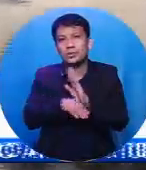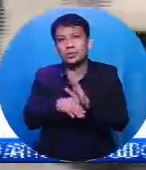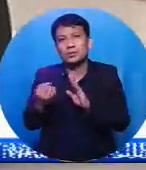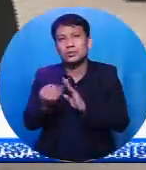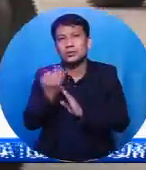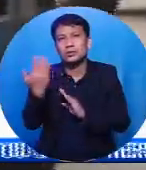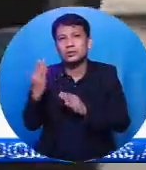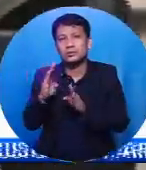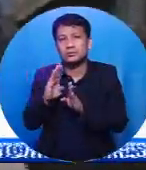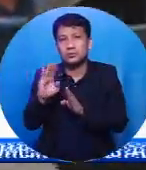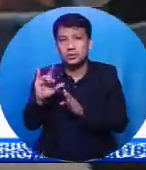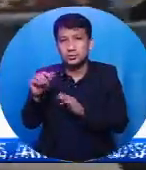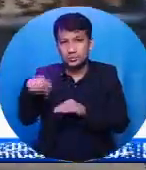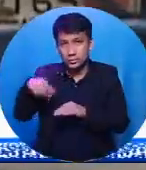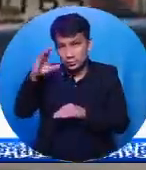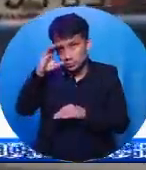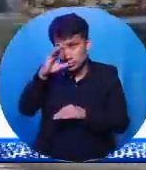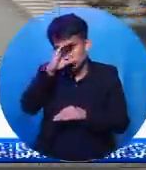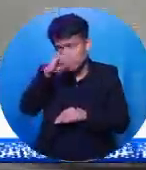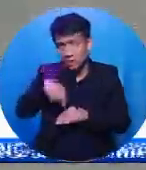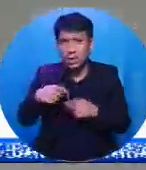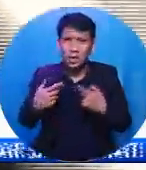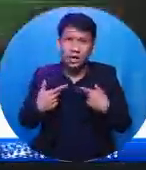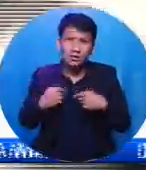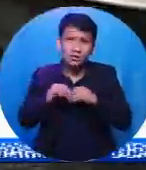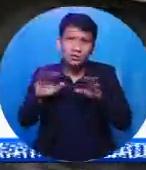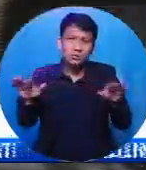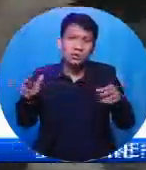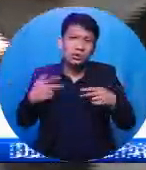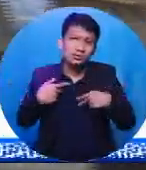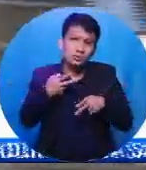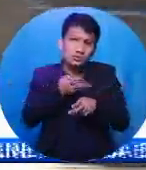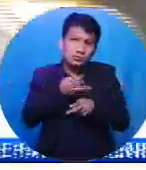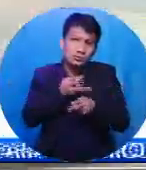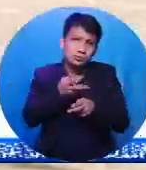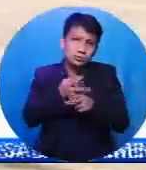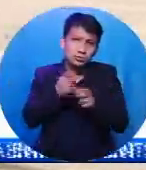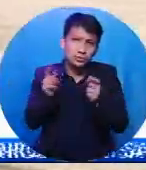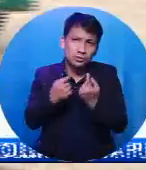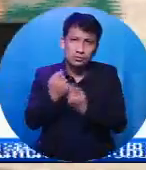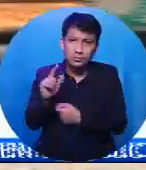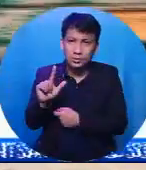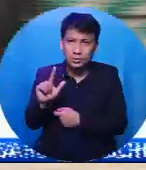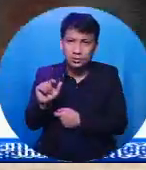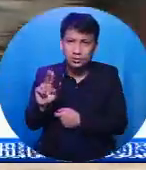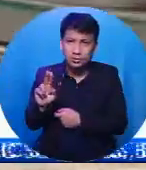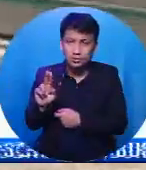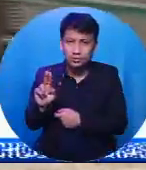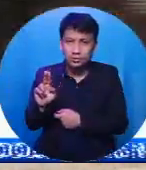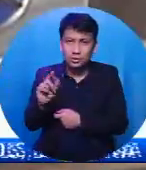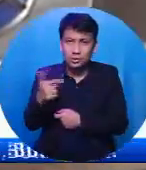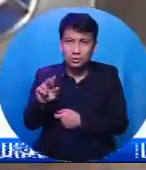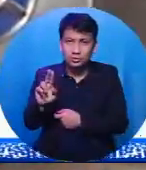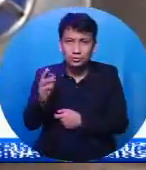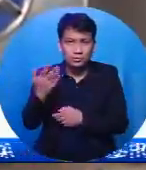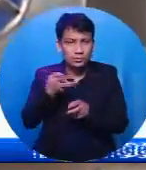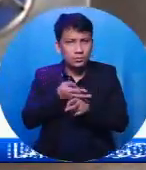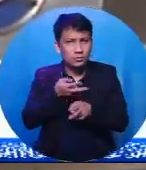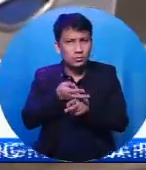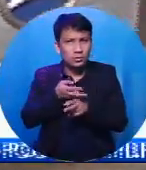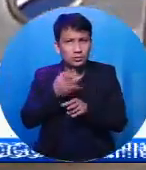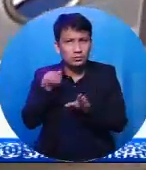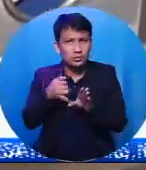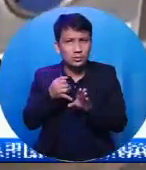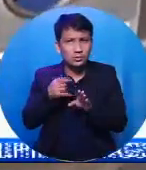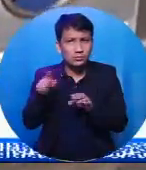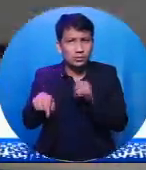ilang bayan dito sa Cavite. May nakakalat na rin ng mga monitoring team itong bawat LGU na magbabantay dito sa mga jeepney